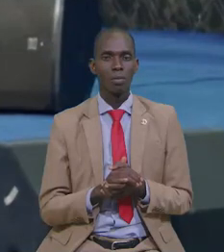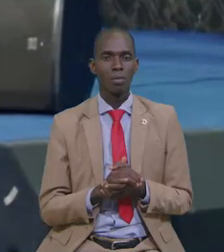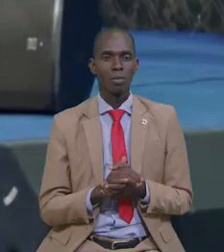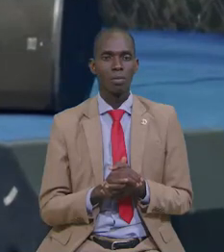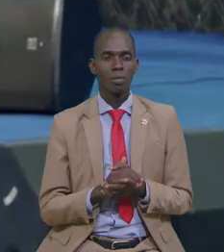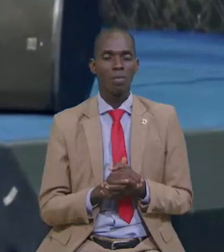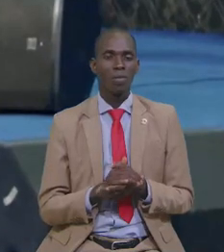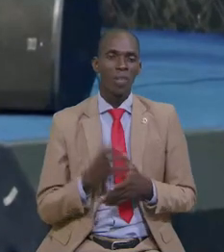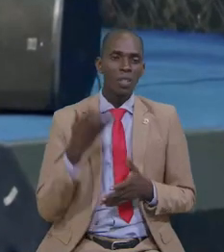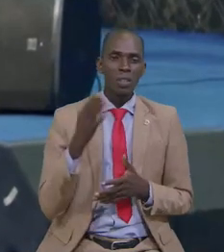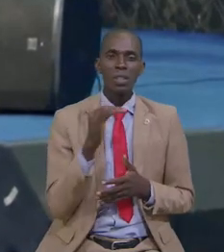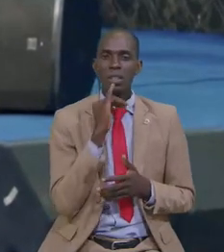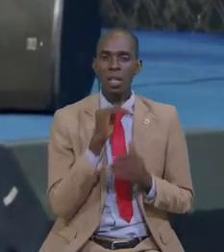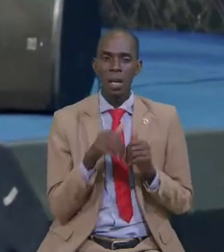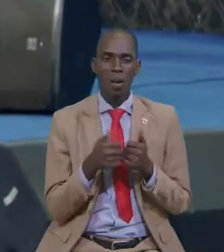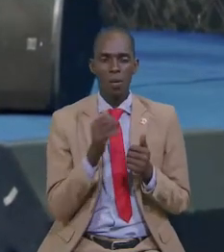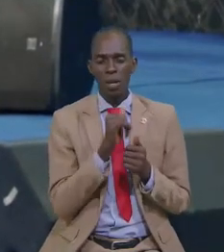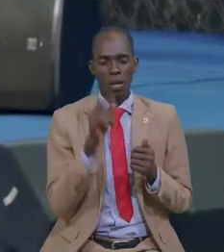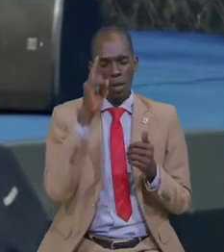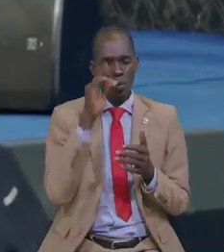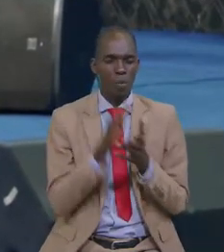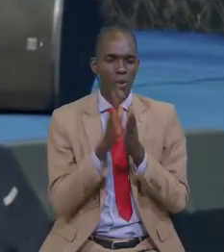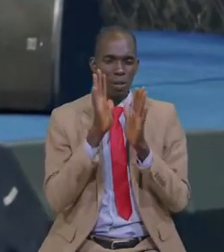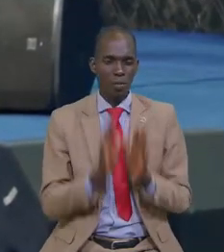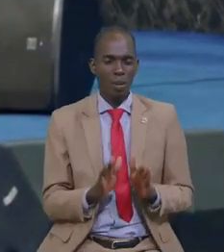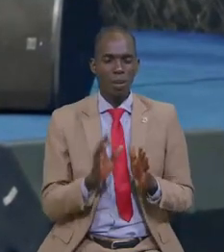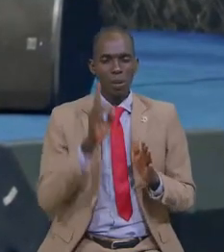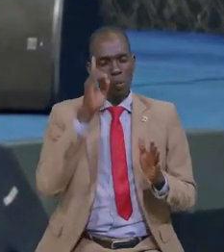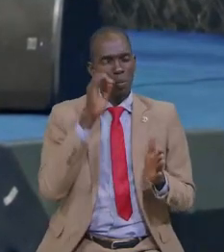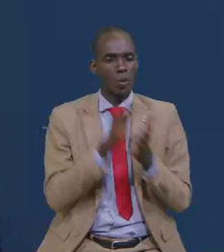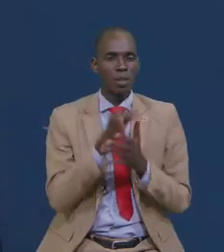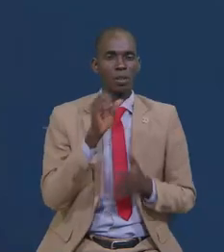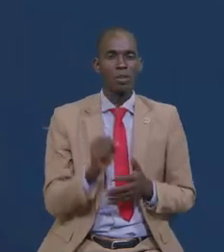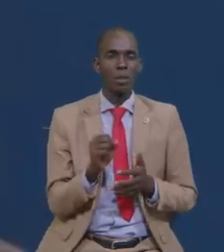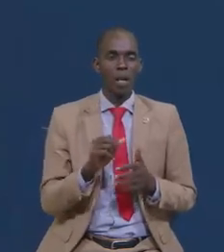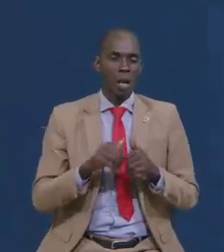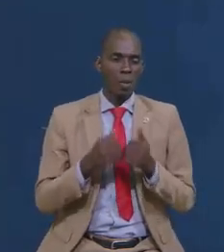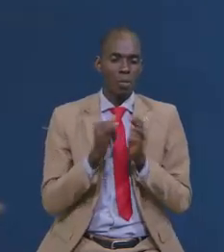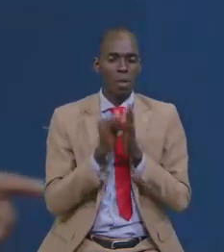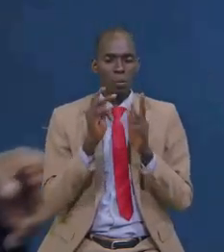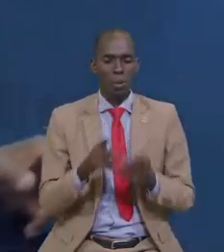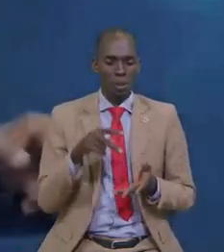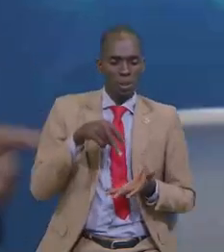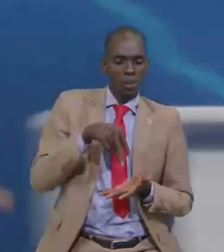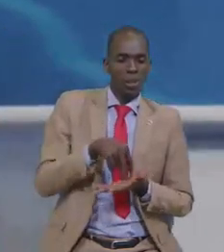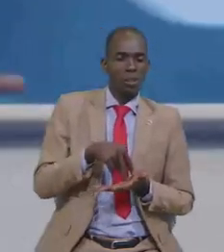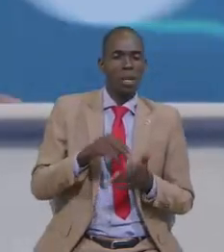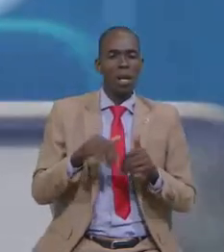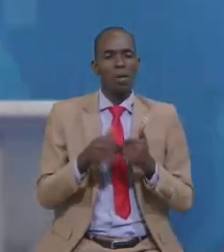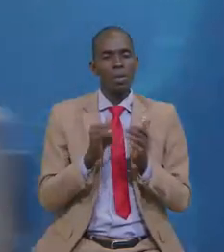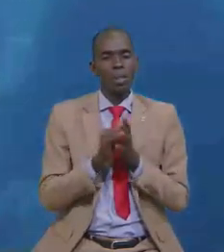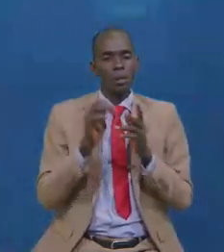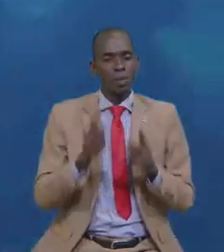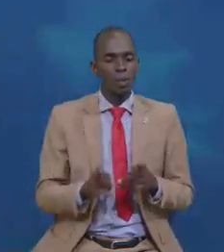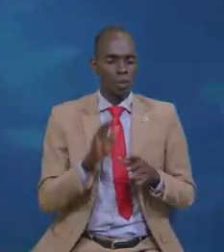Vous voyez? Il y a une manière dont la personne qui est délivrée se comporte. Comment il se